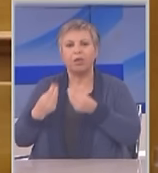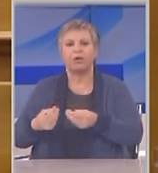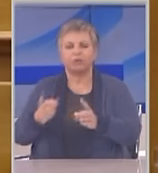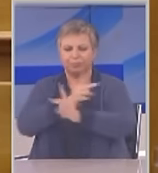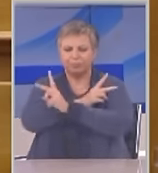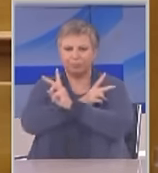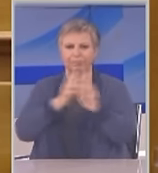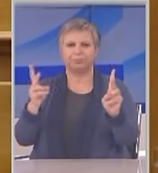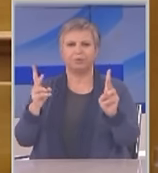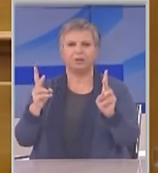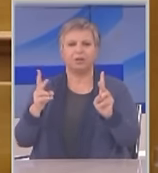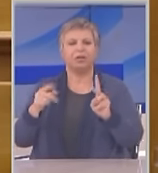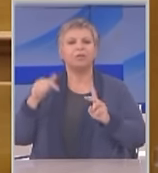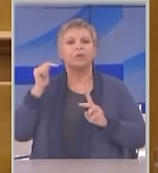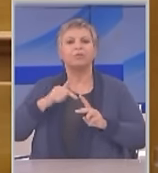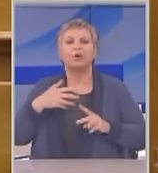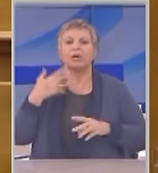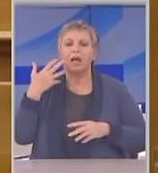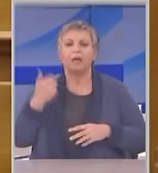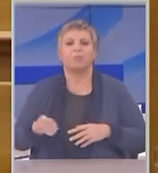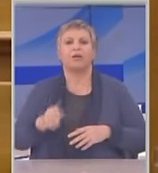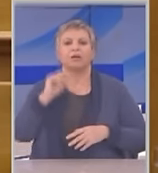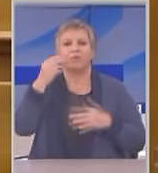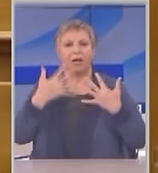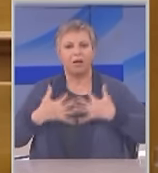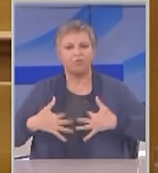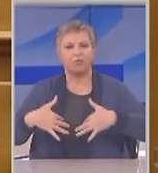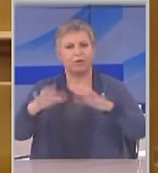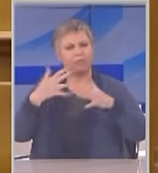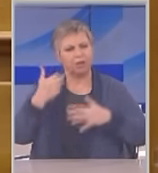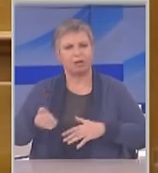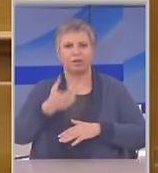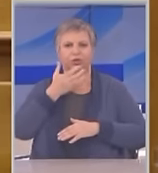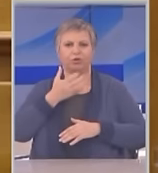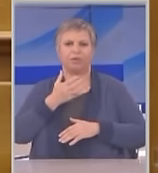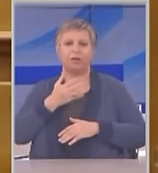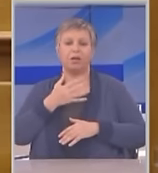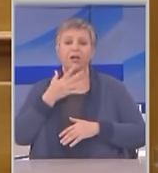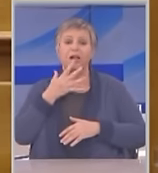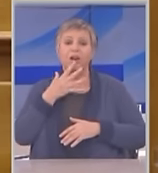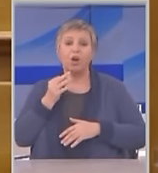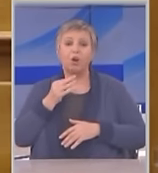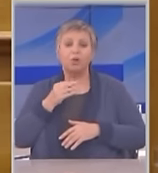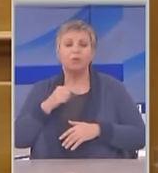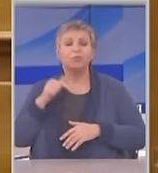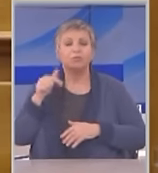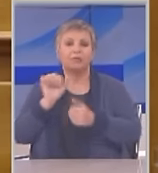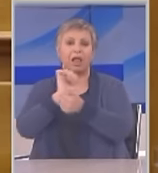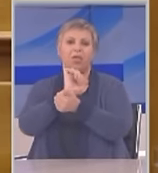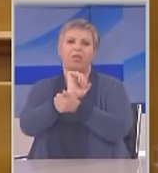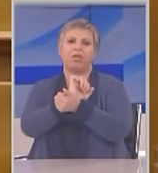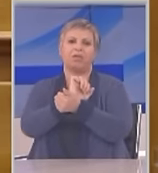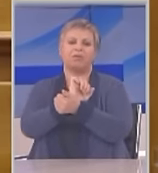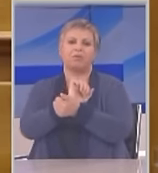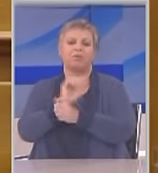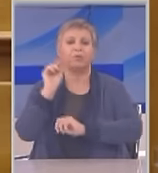αποκαθιστά το θεσμικό κύρος του κοινοβουλευτικού συστήματος. Γιατί αυτή είναι η δέσμευσή μας